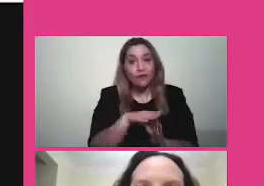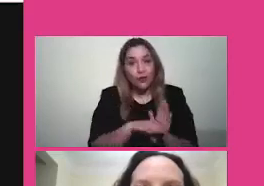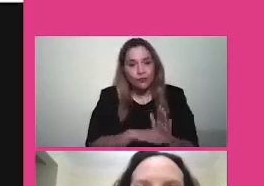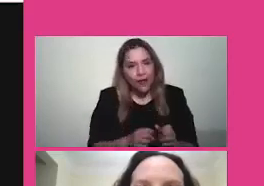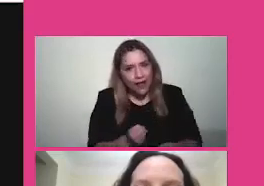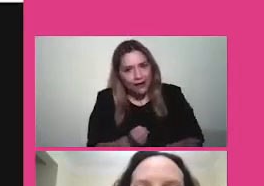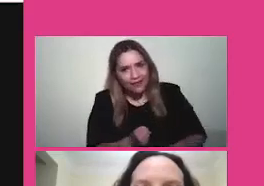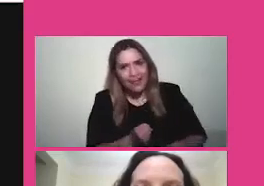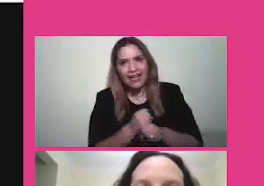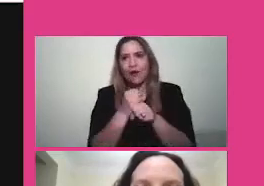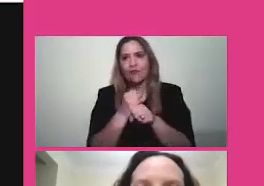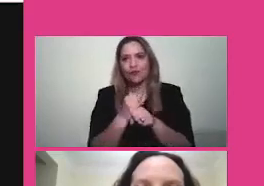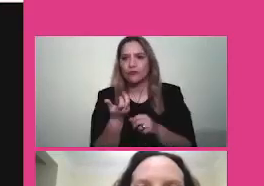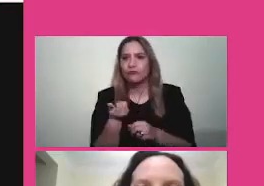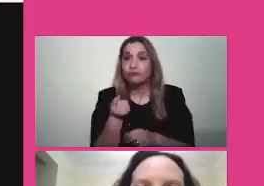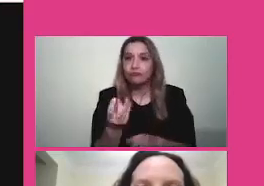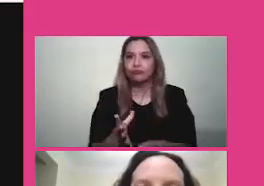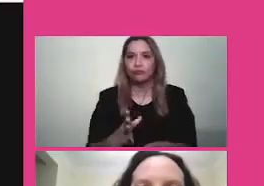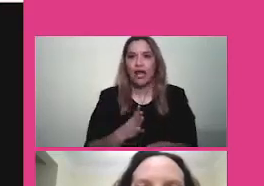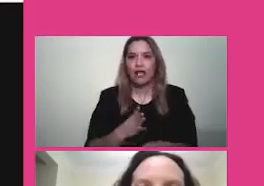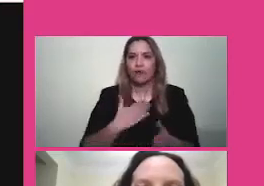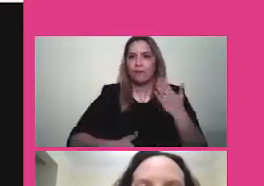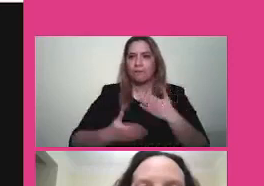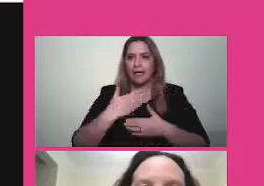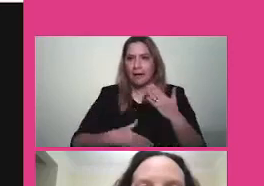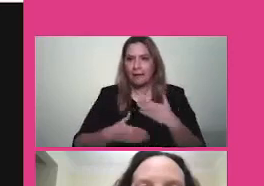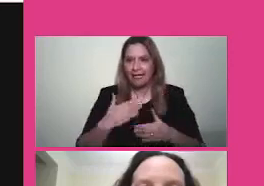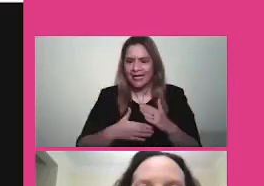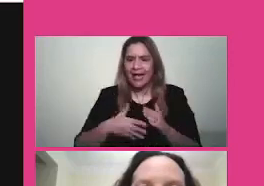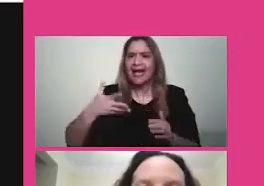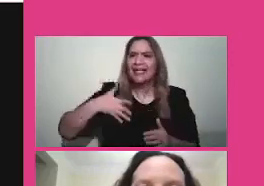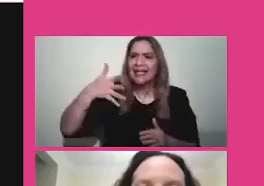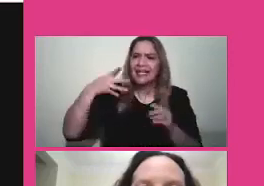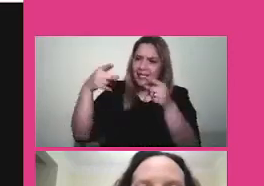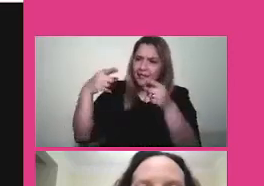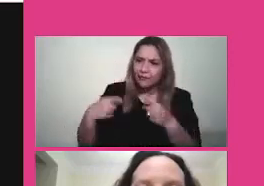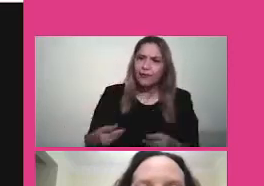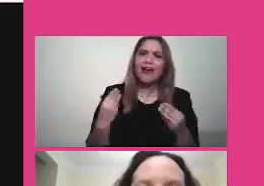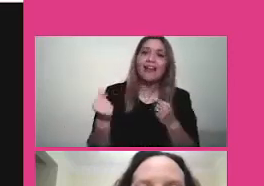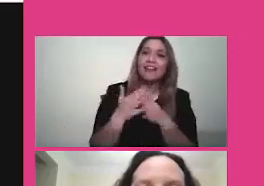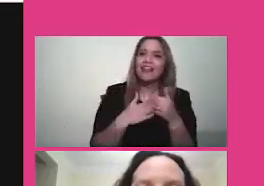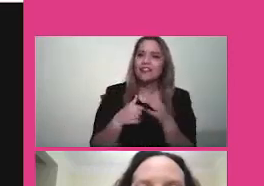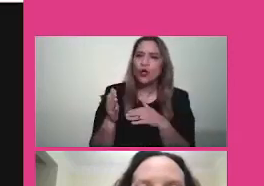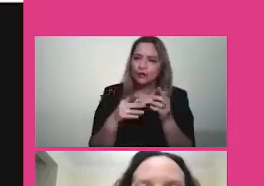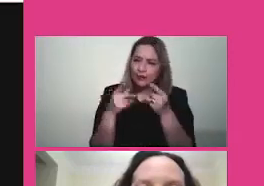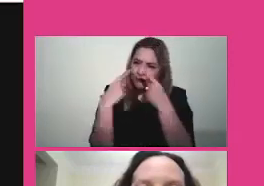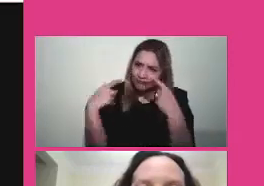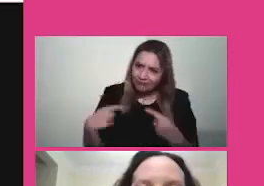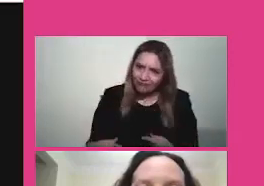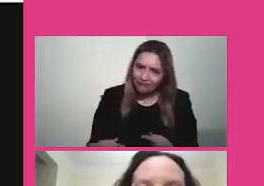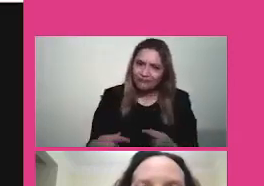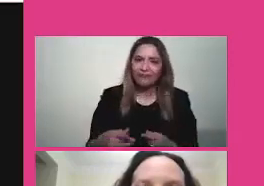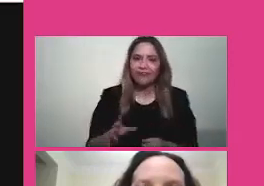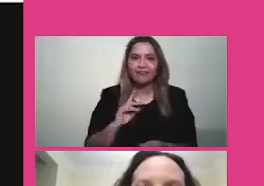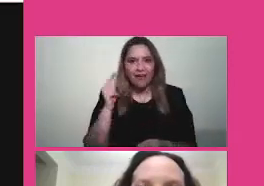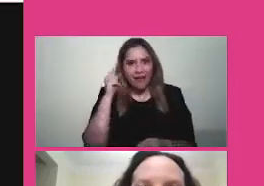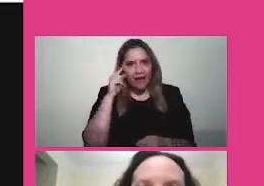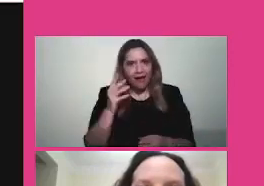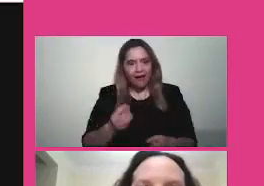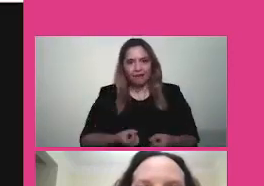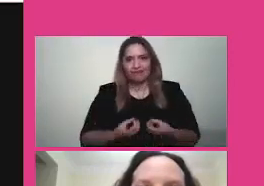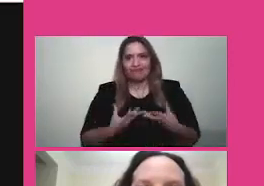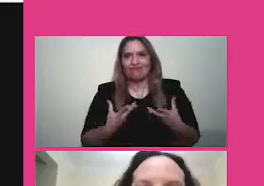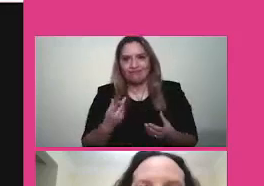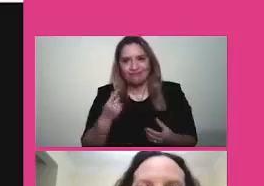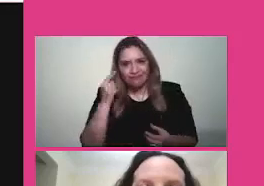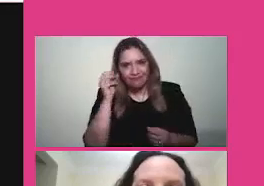σημαντικό αριθμό ανθρώπων με αναπηρίες όλων των ηλικιών και δεξιοτήτων και ενέπνευσε τα συγκεκριμένα